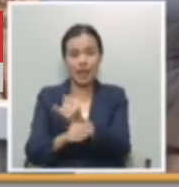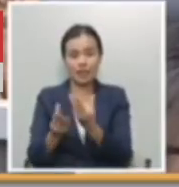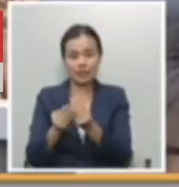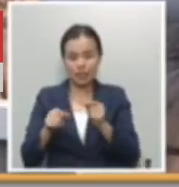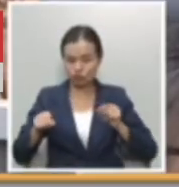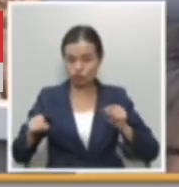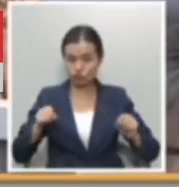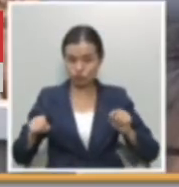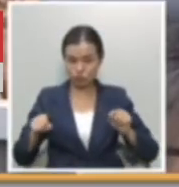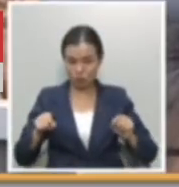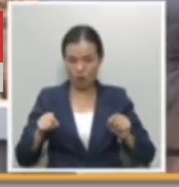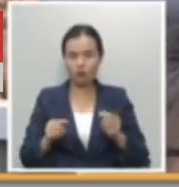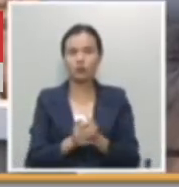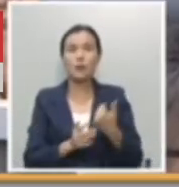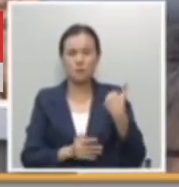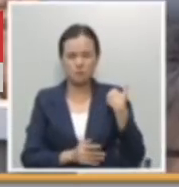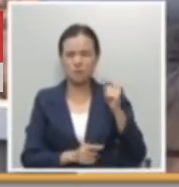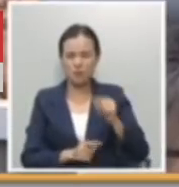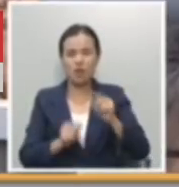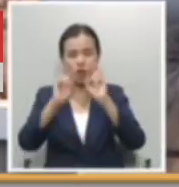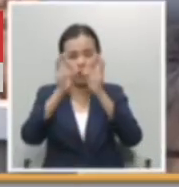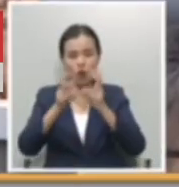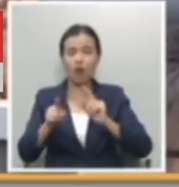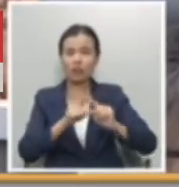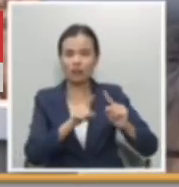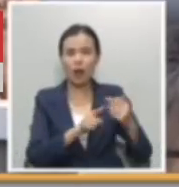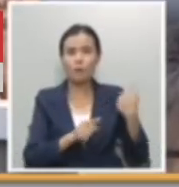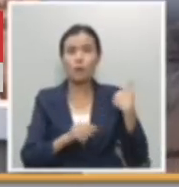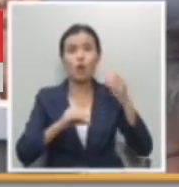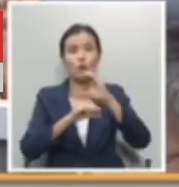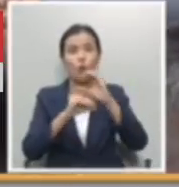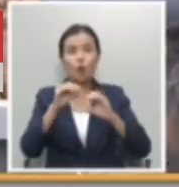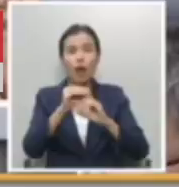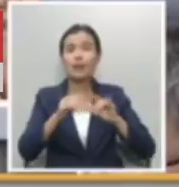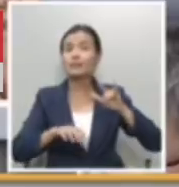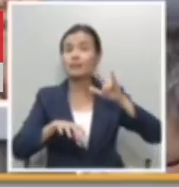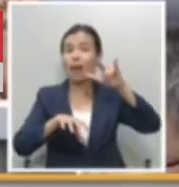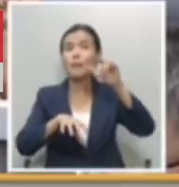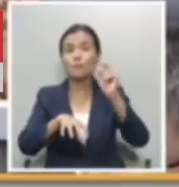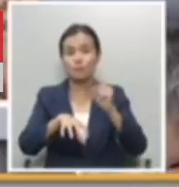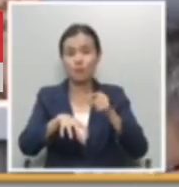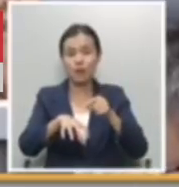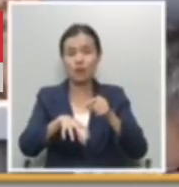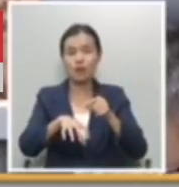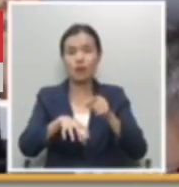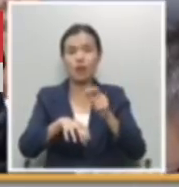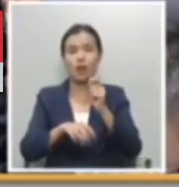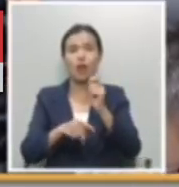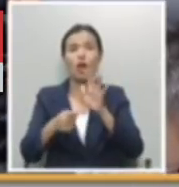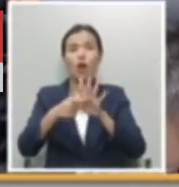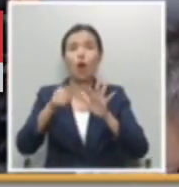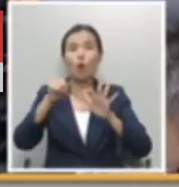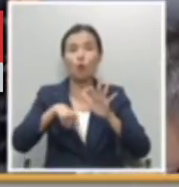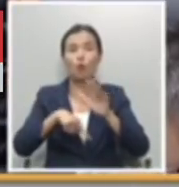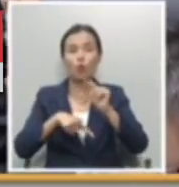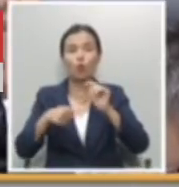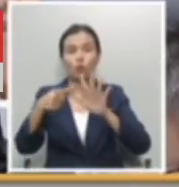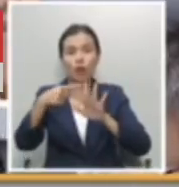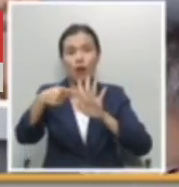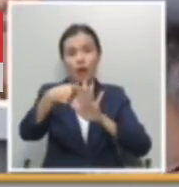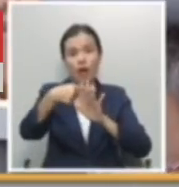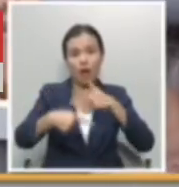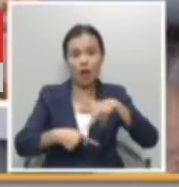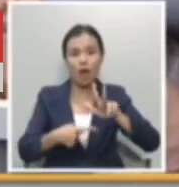แล้วนะครับยังมีอีกหลายเรื่องท่านดูโครงการสนามบินอู่ตะเภาช้า